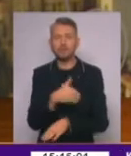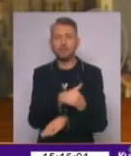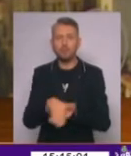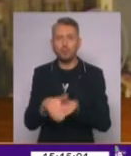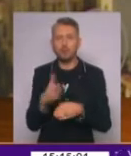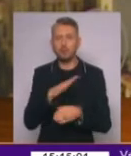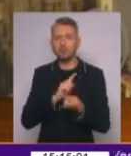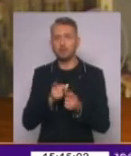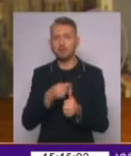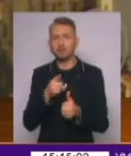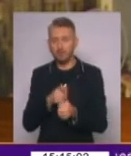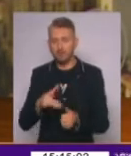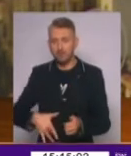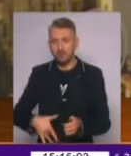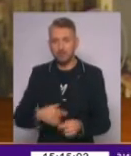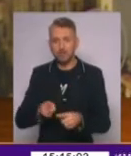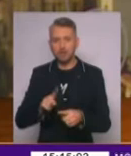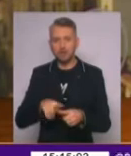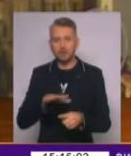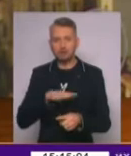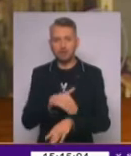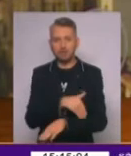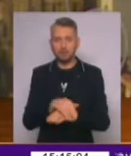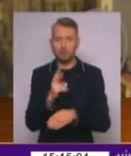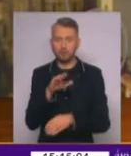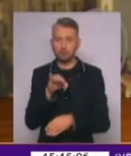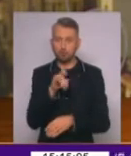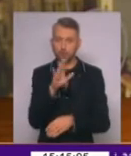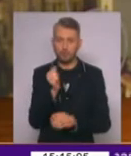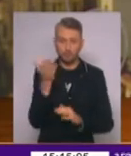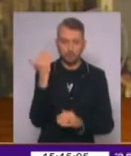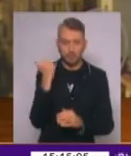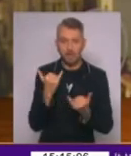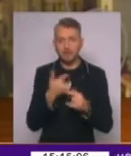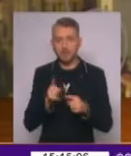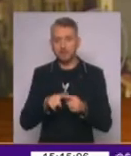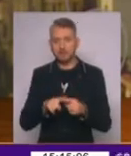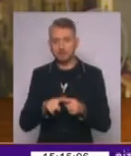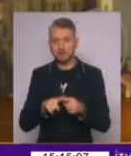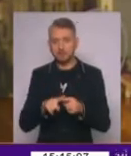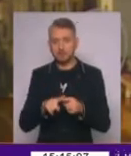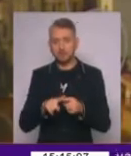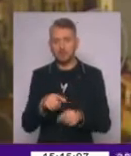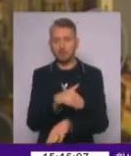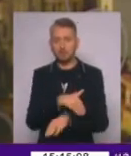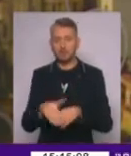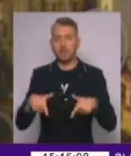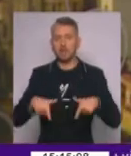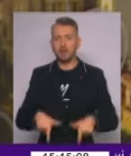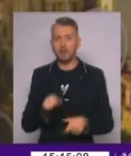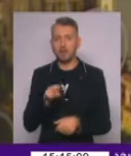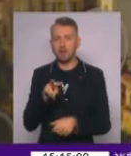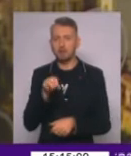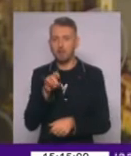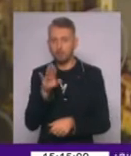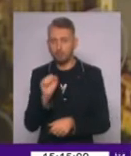була перейменована саме у Печерську. Це була вулиця Кутузова колишня, і зараз це була вулиця генерала Алмазова. І